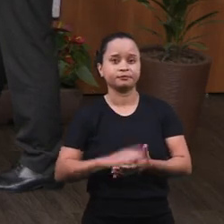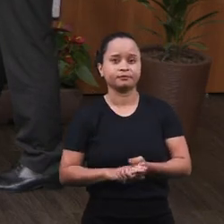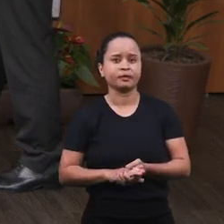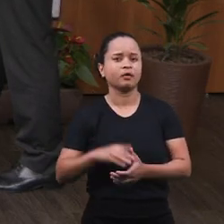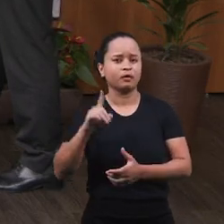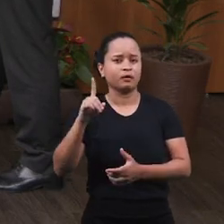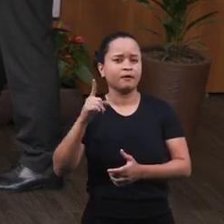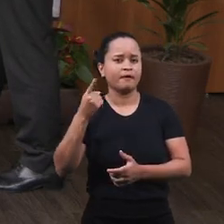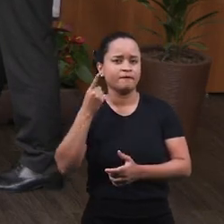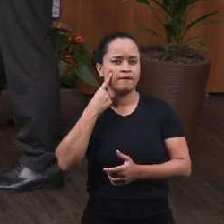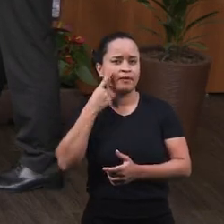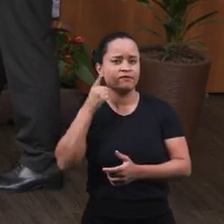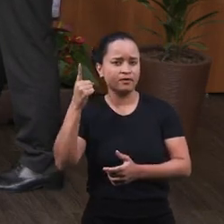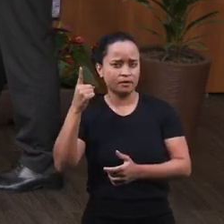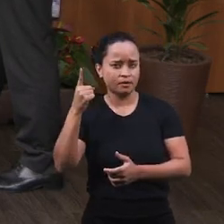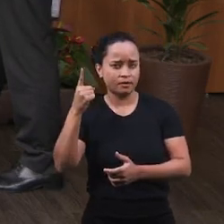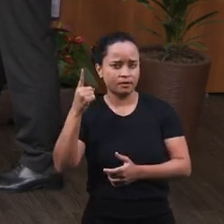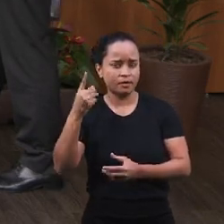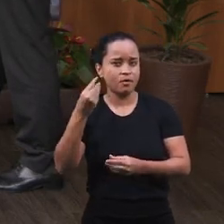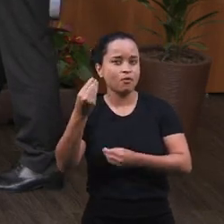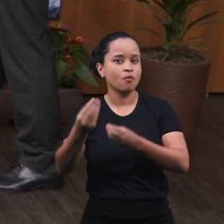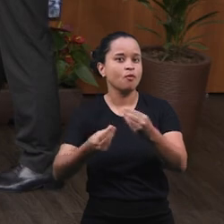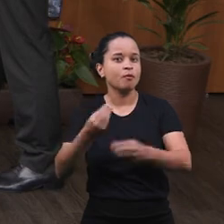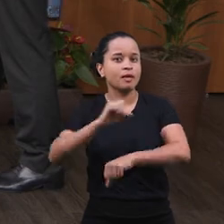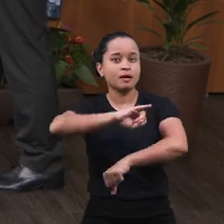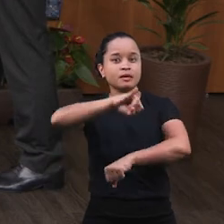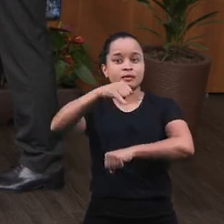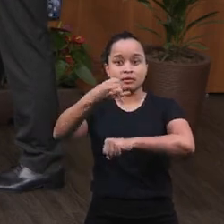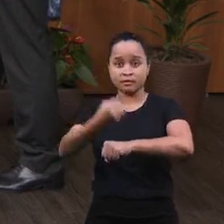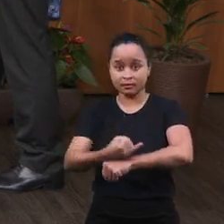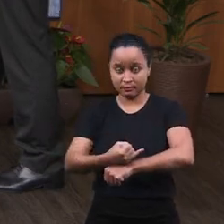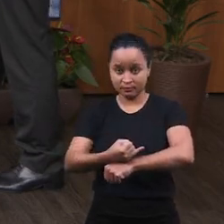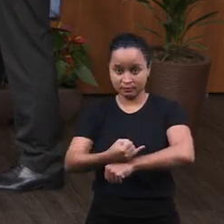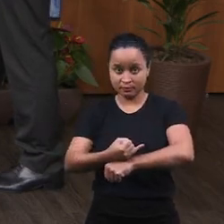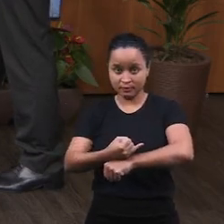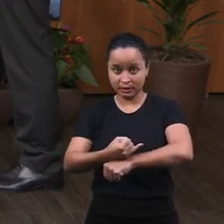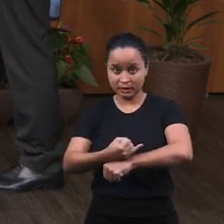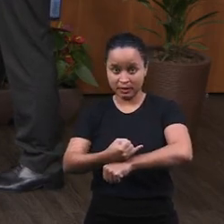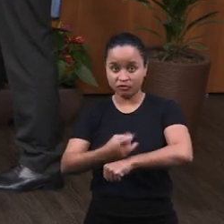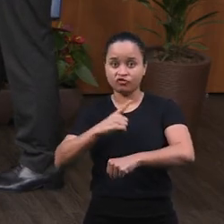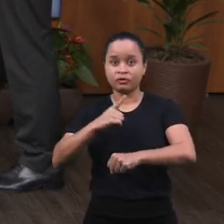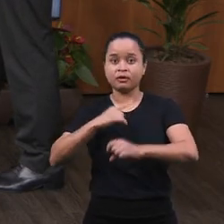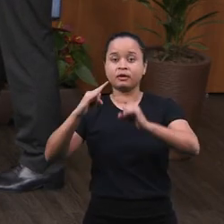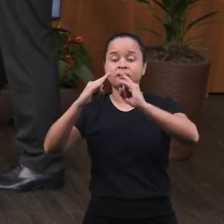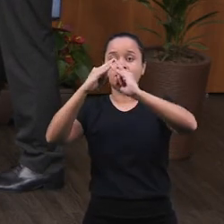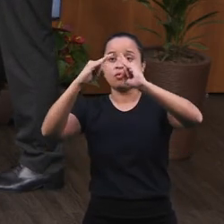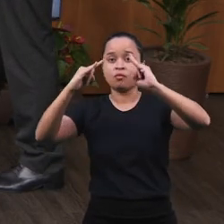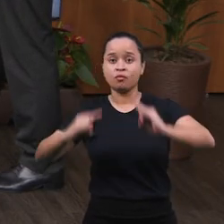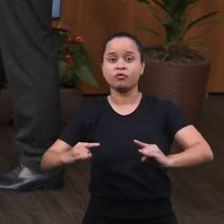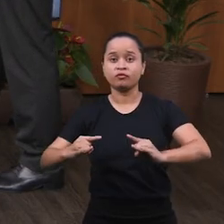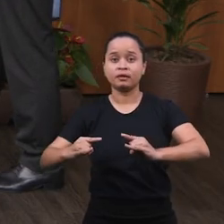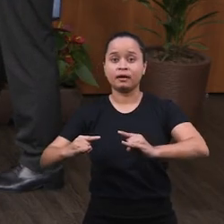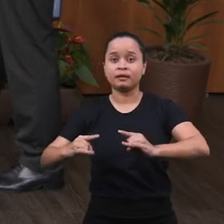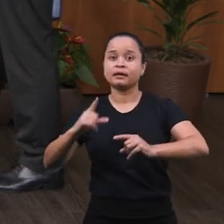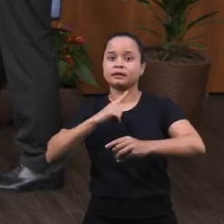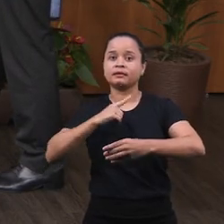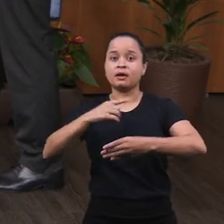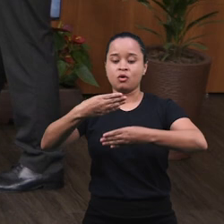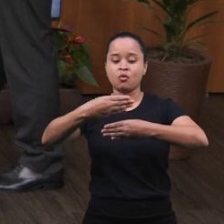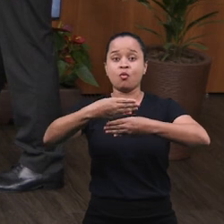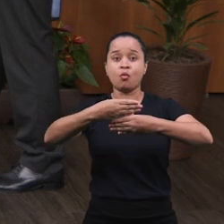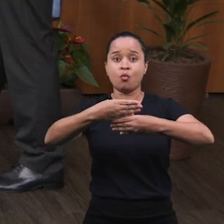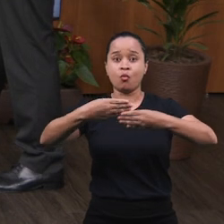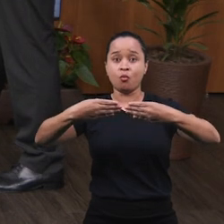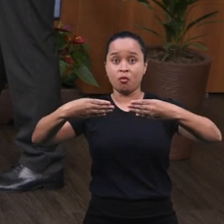On va voir les vestiges, le lieu des vestiges où était le dernier temple. Ici